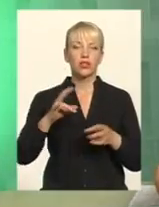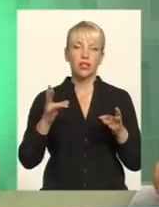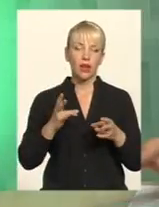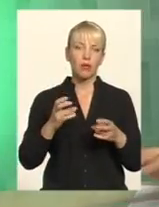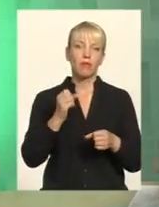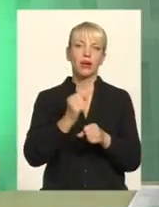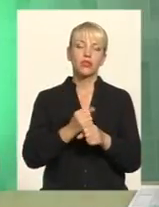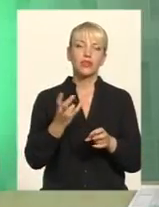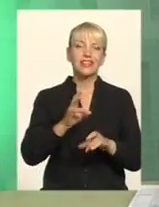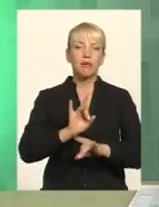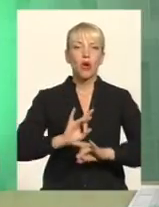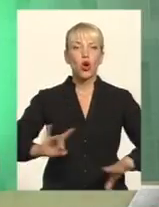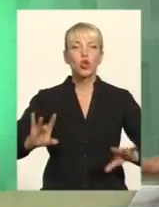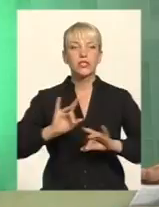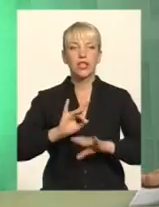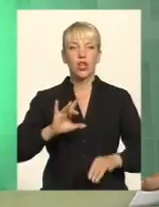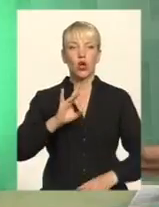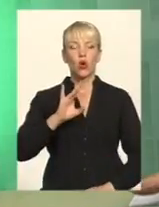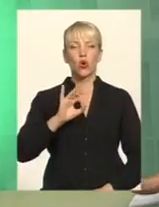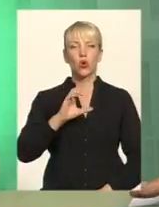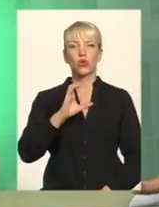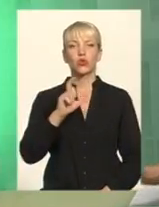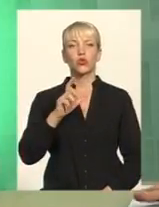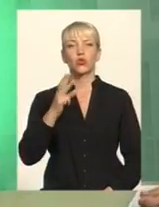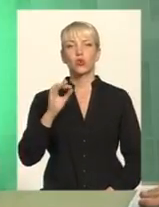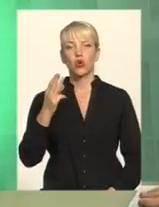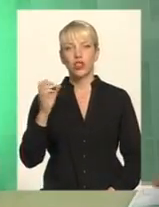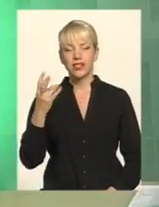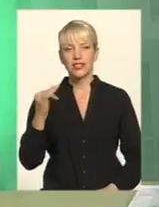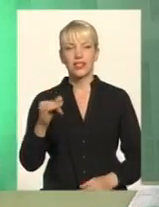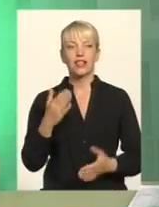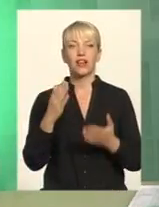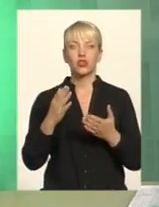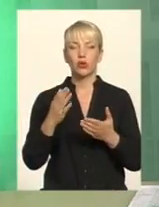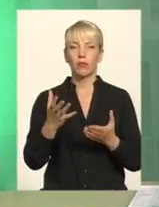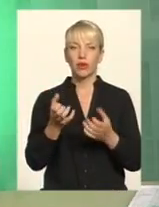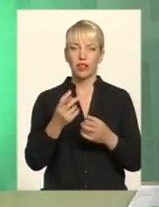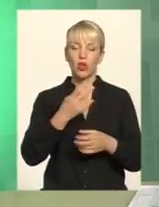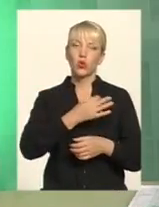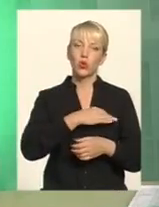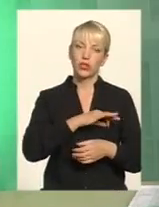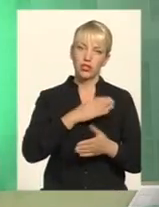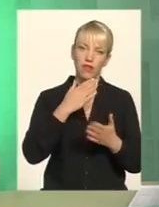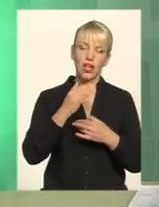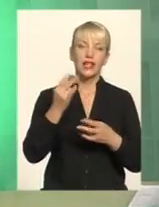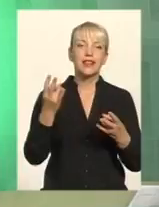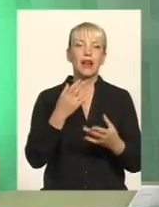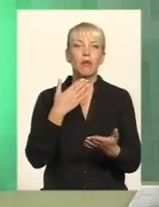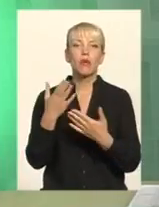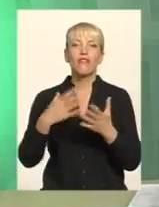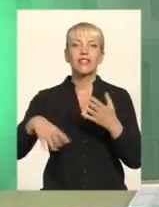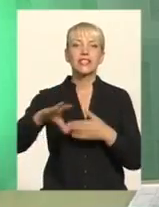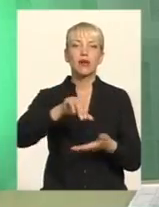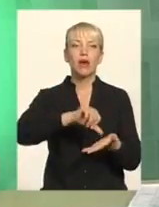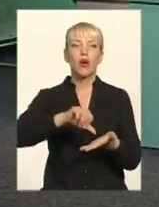треба роз'яснювати. В даному випадку про Росошанський треба розібратись і юридично, і треба поспілкуватись більше з всіма